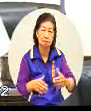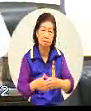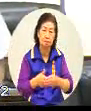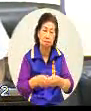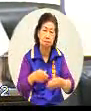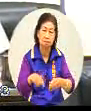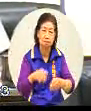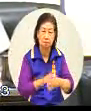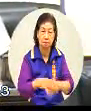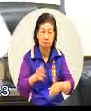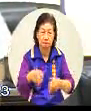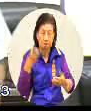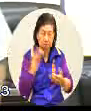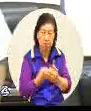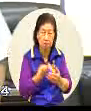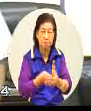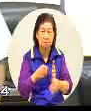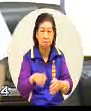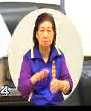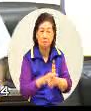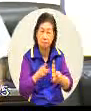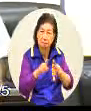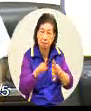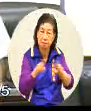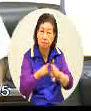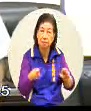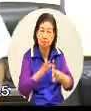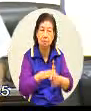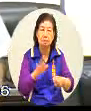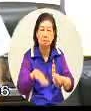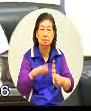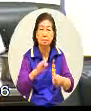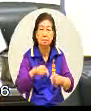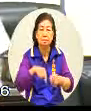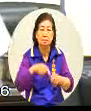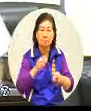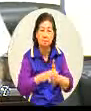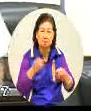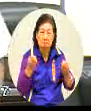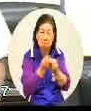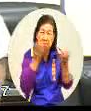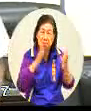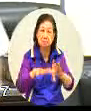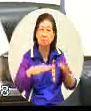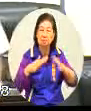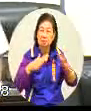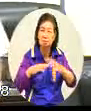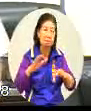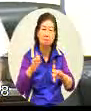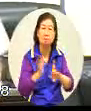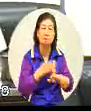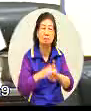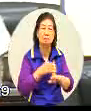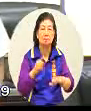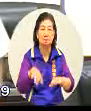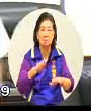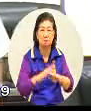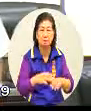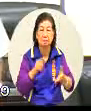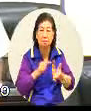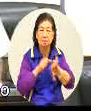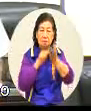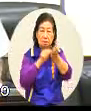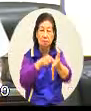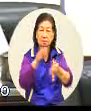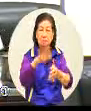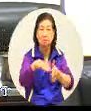袂使啊，要甲这个大家做平和的，不是要闹事的，是要学的管理无用损害，所以要甲市调定情，甲三个副市